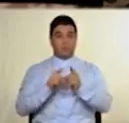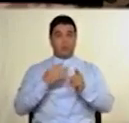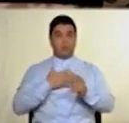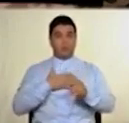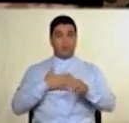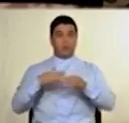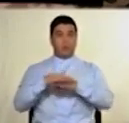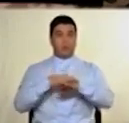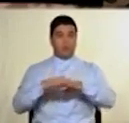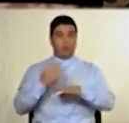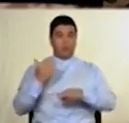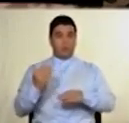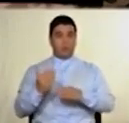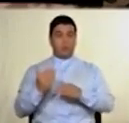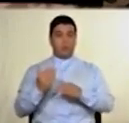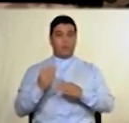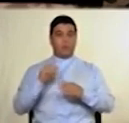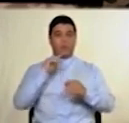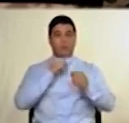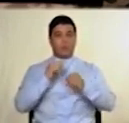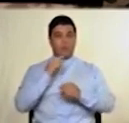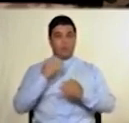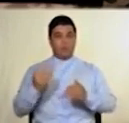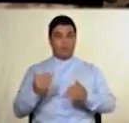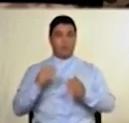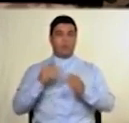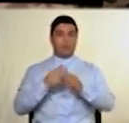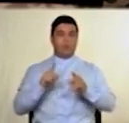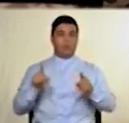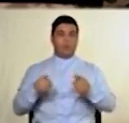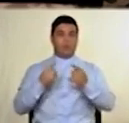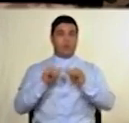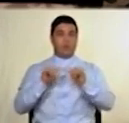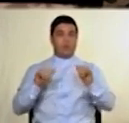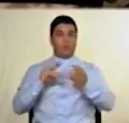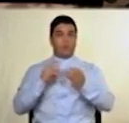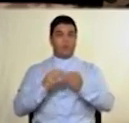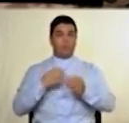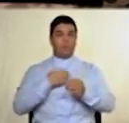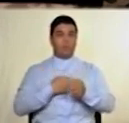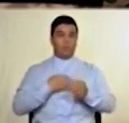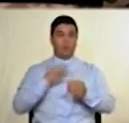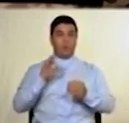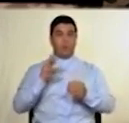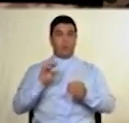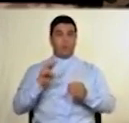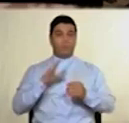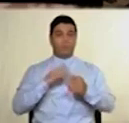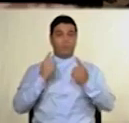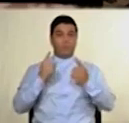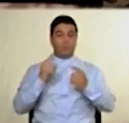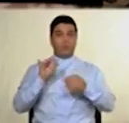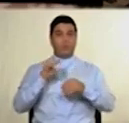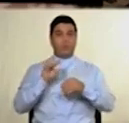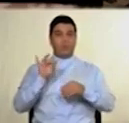ulkamizda, demak, iqtisodiy taraqqiyotni yuzaga keltiruvchi muhim omil bo'lgan Buyuk Ipak